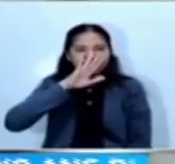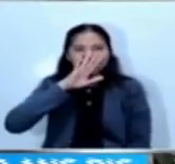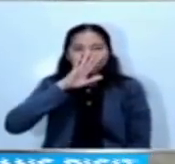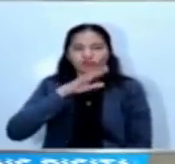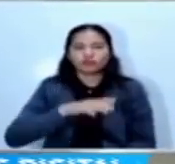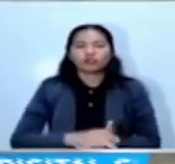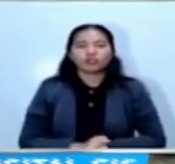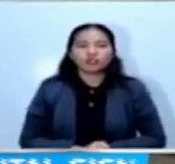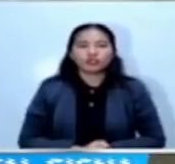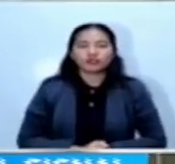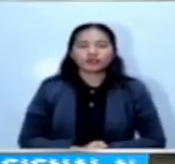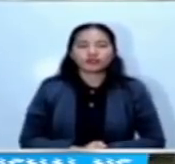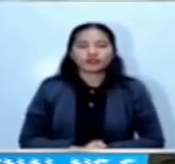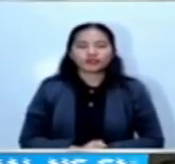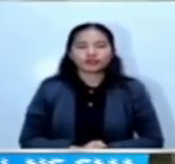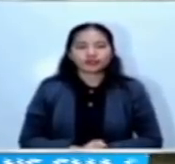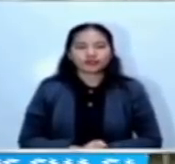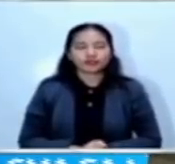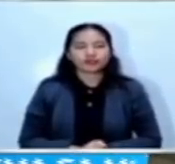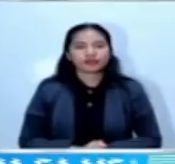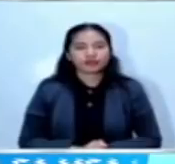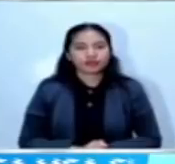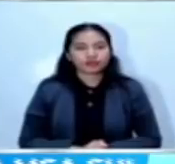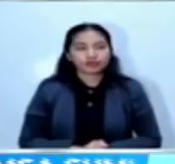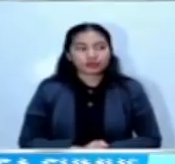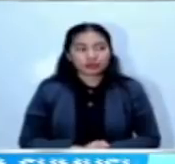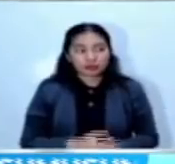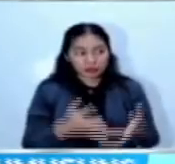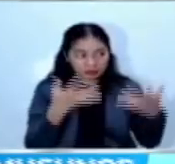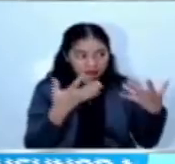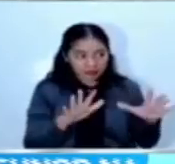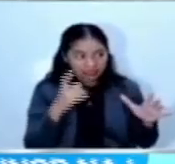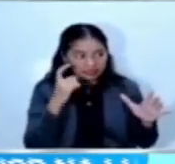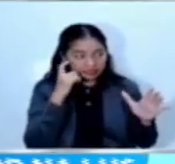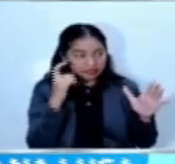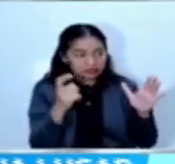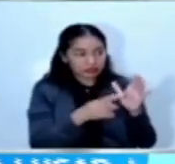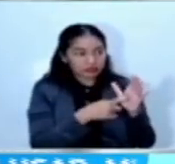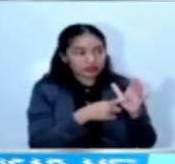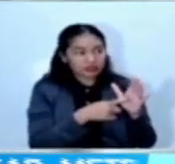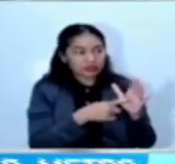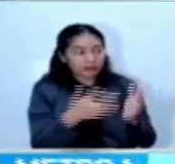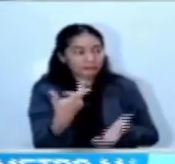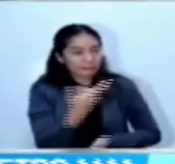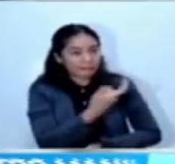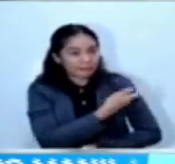trabaho. Dr. David, meron na po ba kayo nakitang epekto ng mga bakuna dun sa sinasabi niyo,